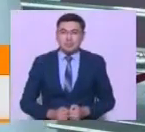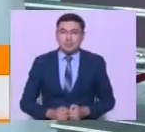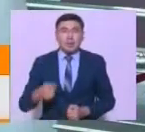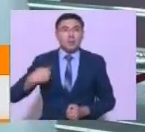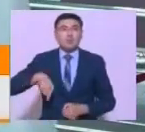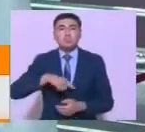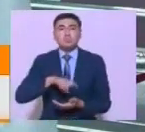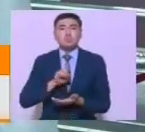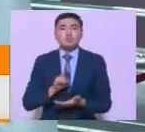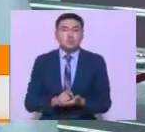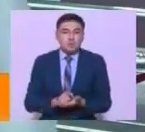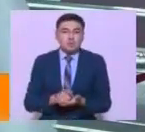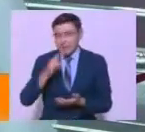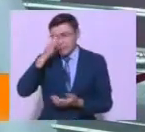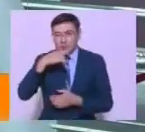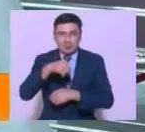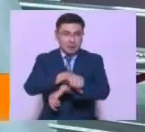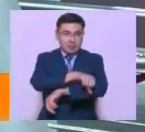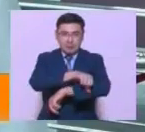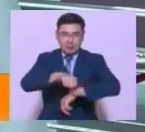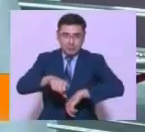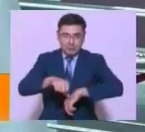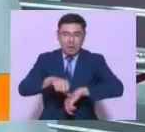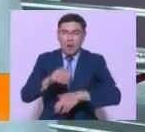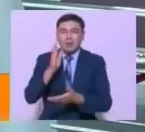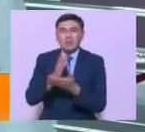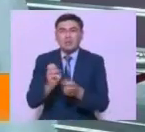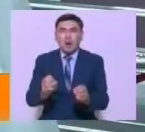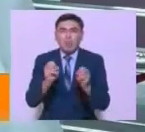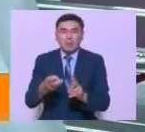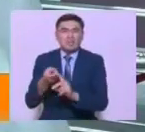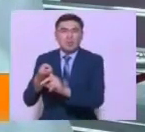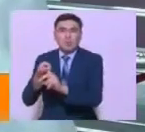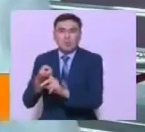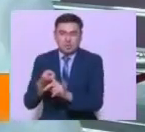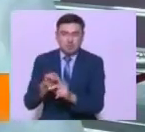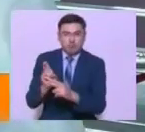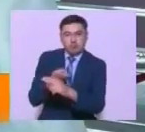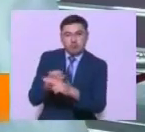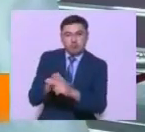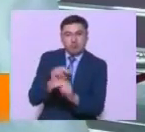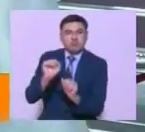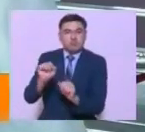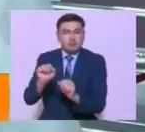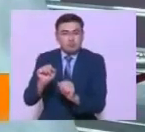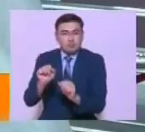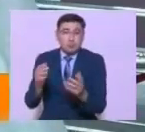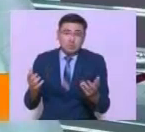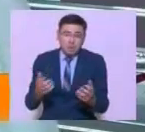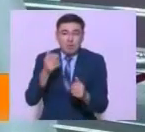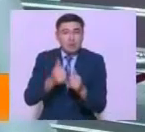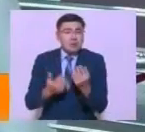Қазақстан Республикасының шекарасын аса қауіпті аурулардан қорғау. Сол мақсатта біздер күнделікті